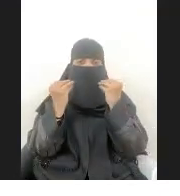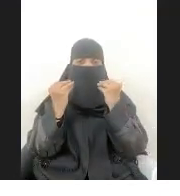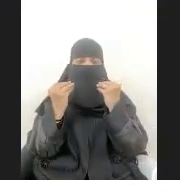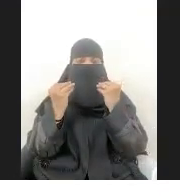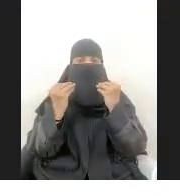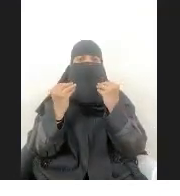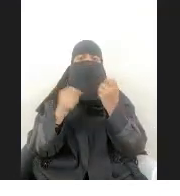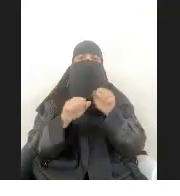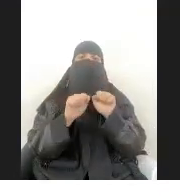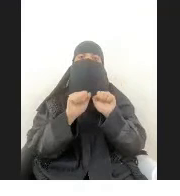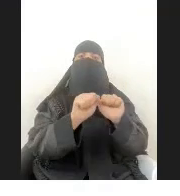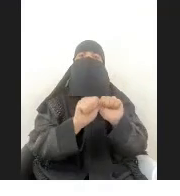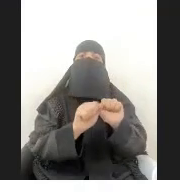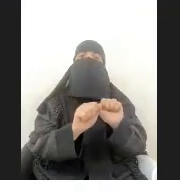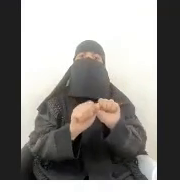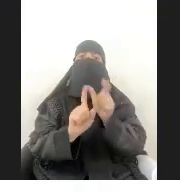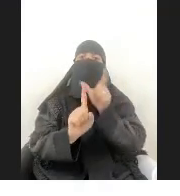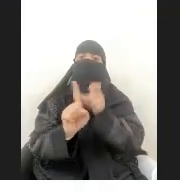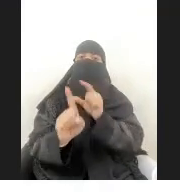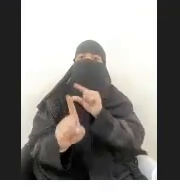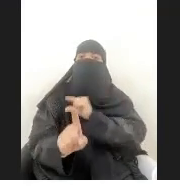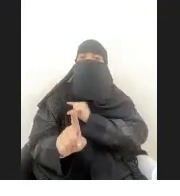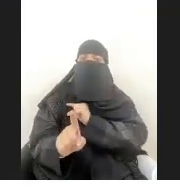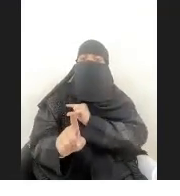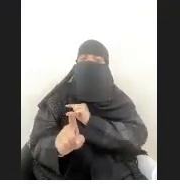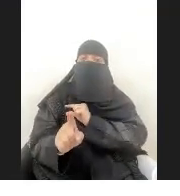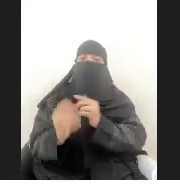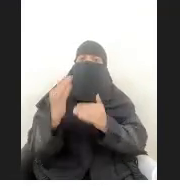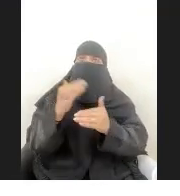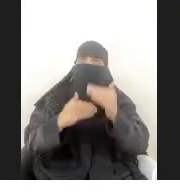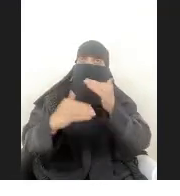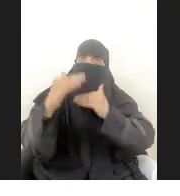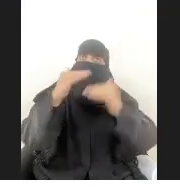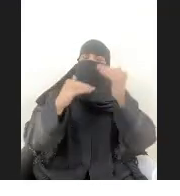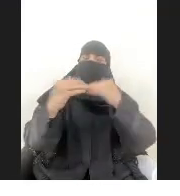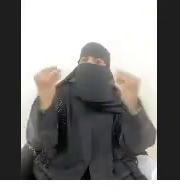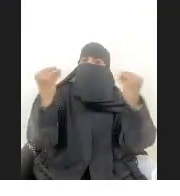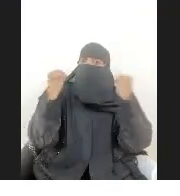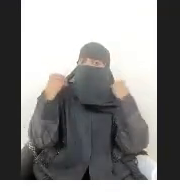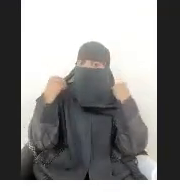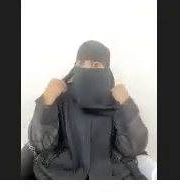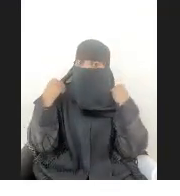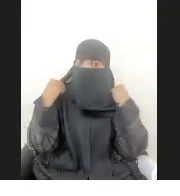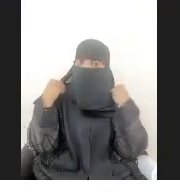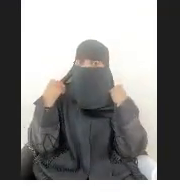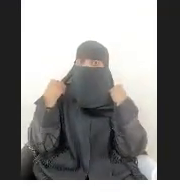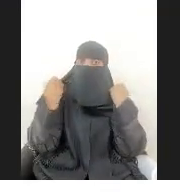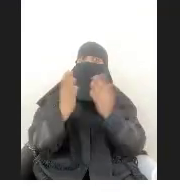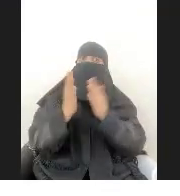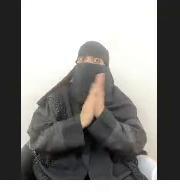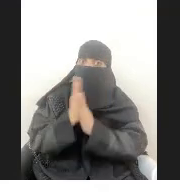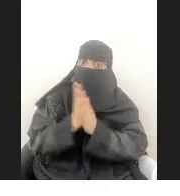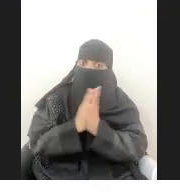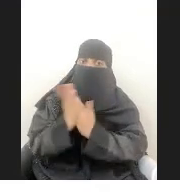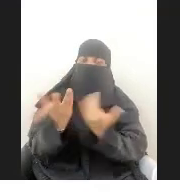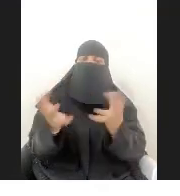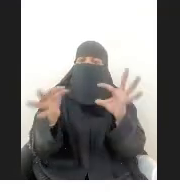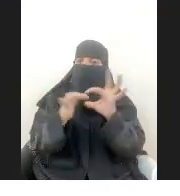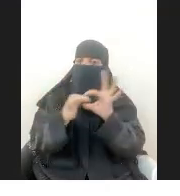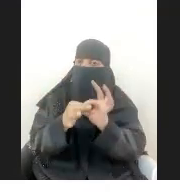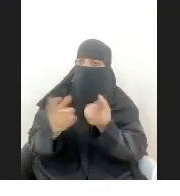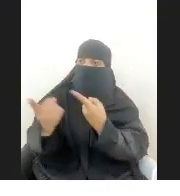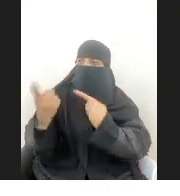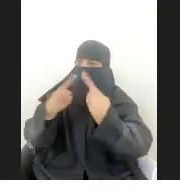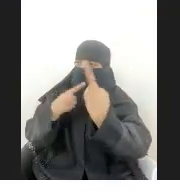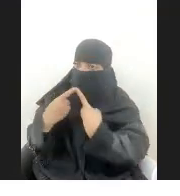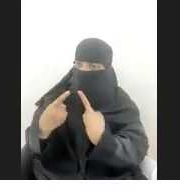حول الطالب ومبني على التعلم النشط active learning، مبني على التعلم التعاوني collaborative learning